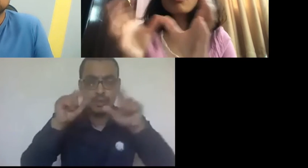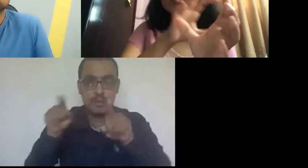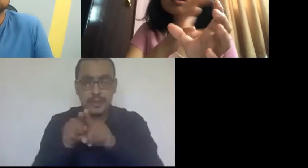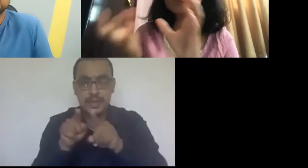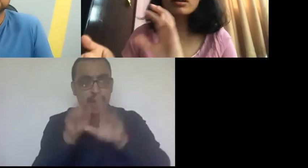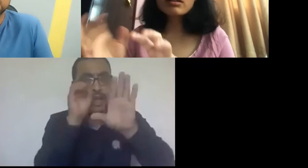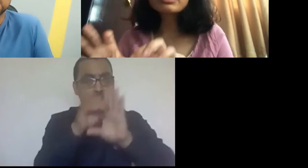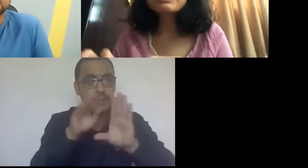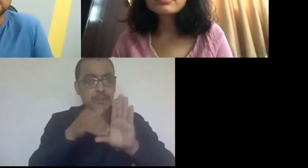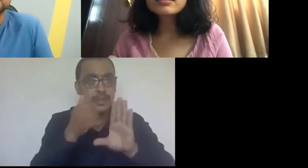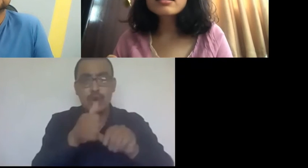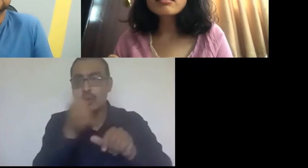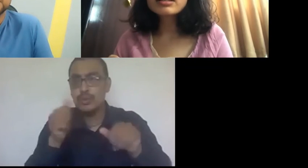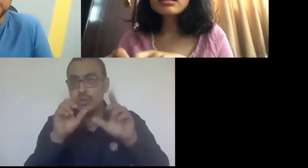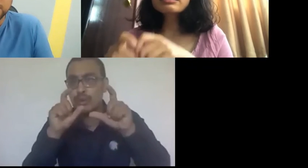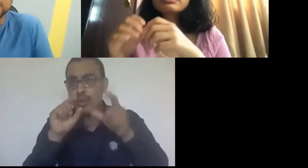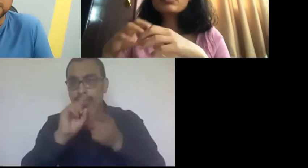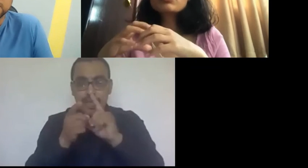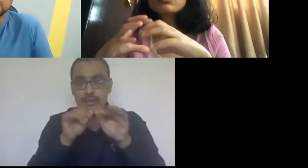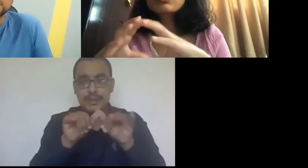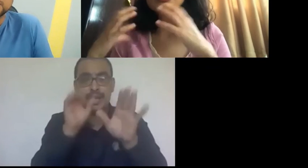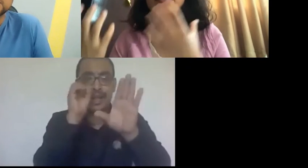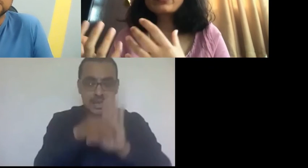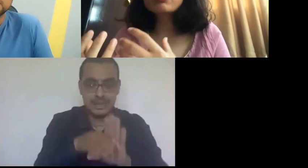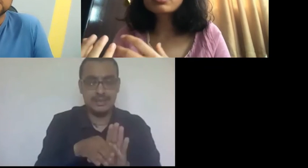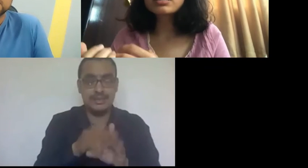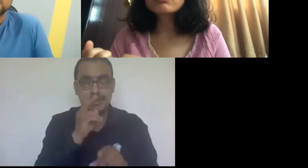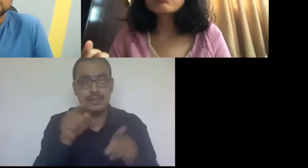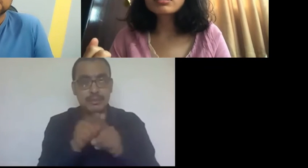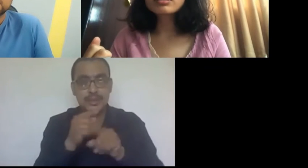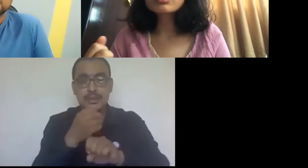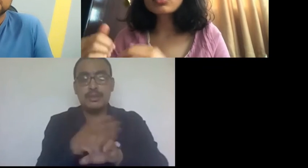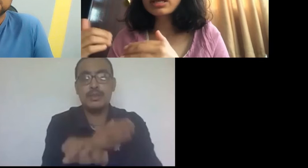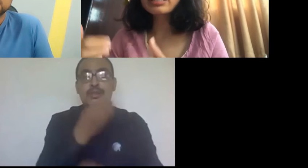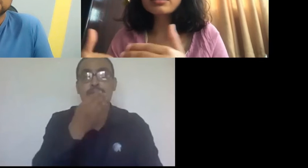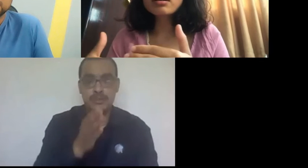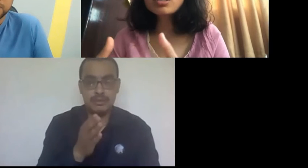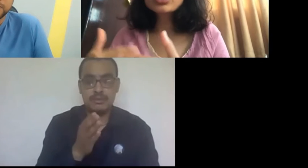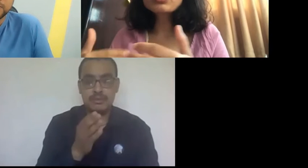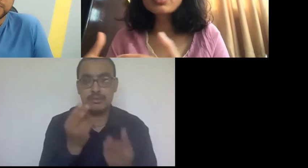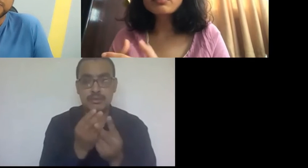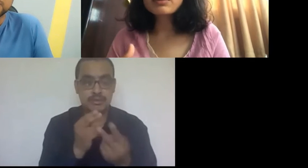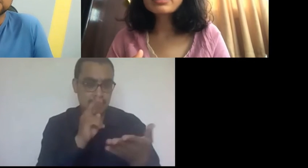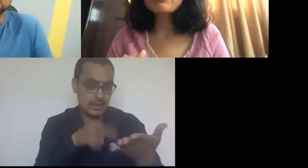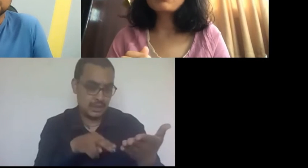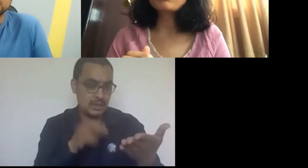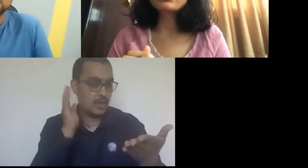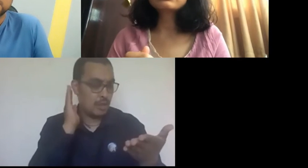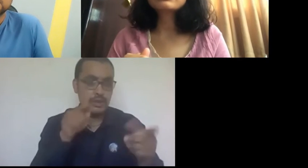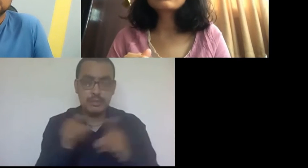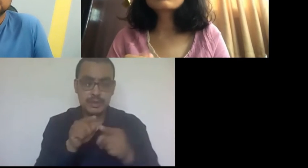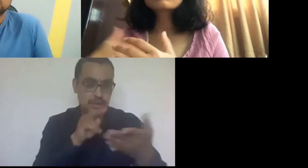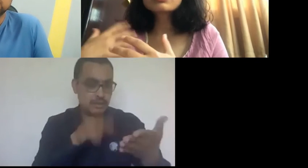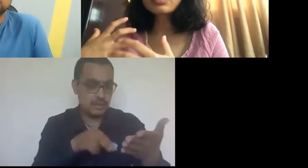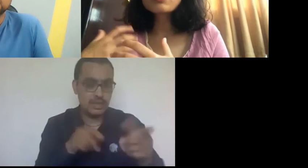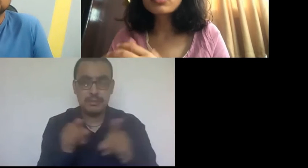कस्तो अर्काको अर्कै गरेर राखिदिन्छ होइन, त्यसले पनि धेरै इफेक्ट गरिरहेको हुन्छ होइन, जसले हेर्छ न्युजहरूमा पनि हामीले